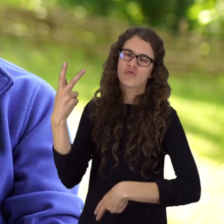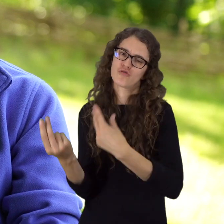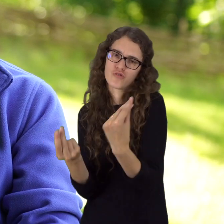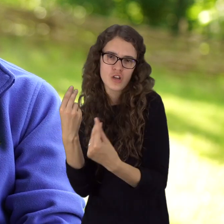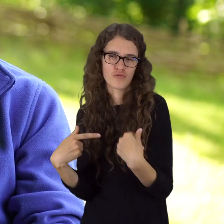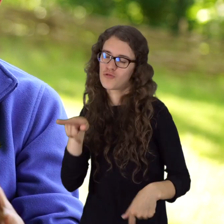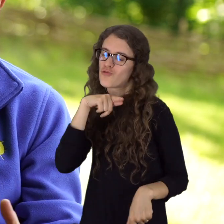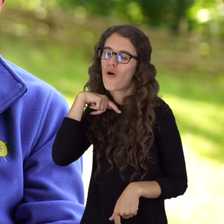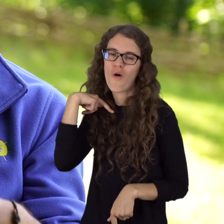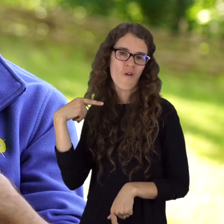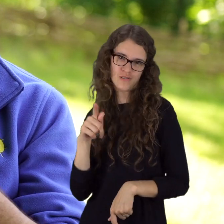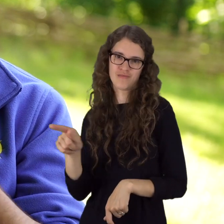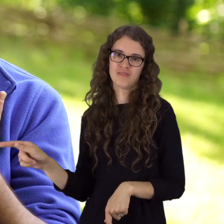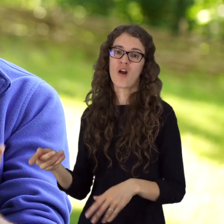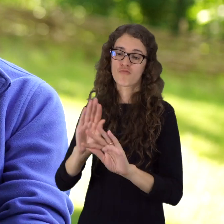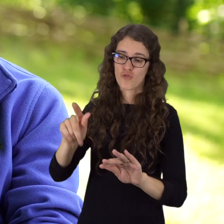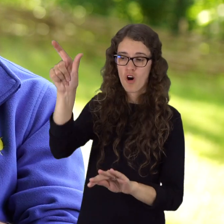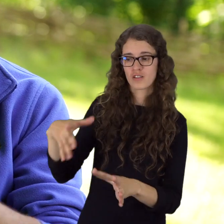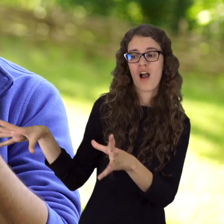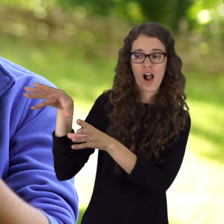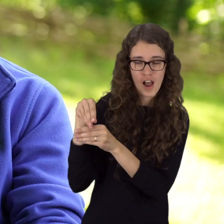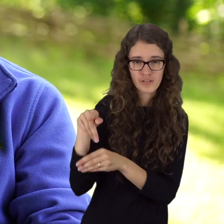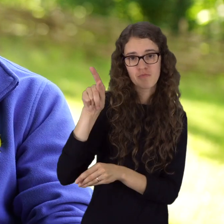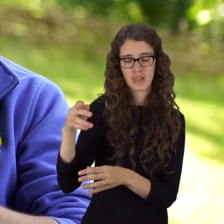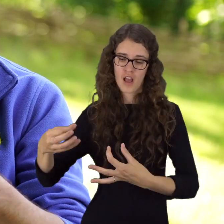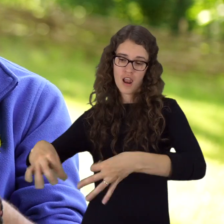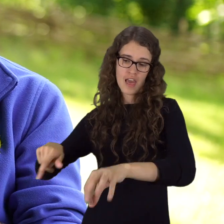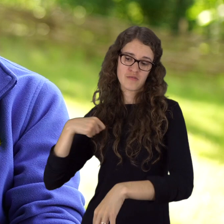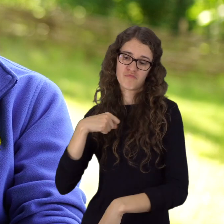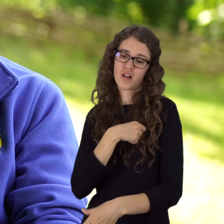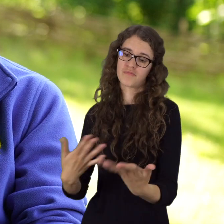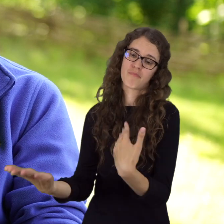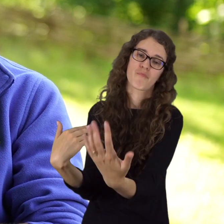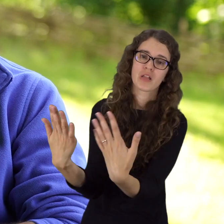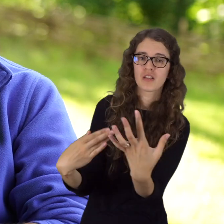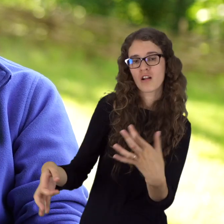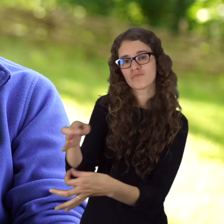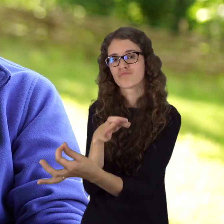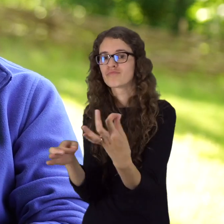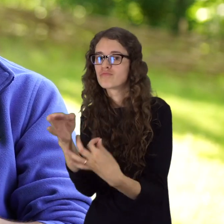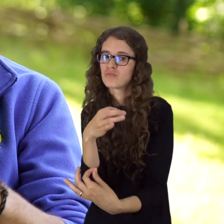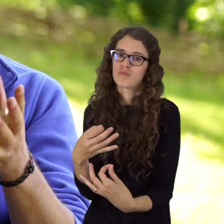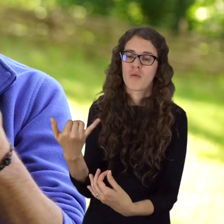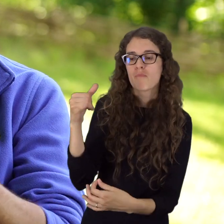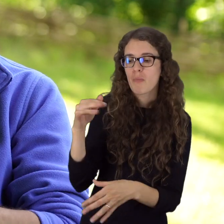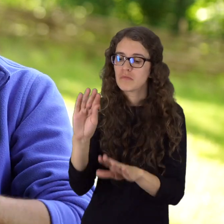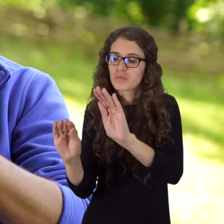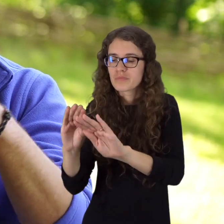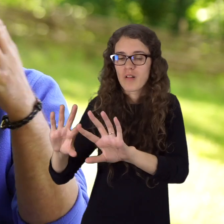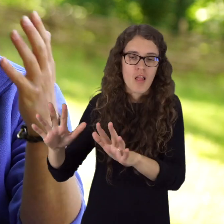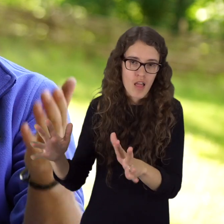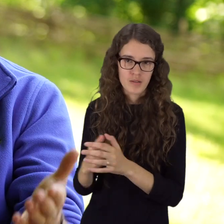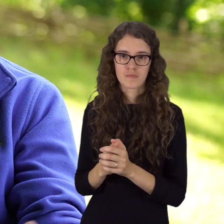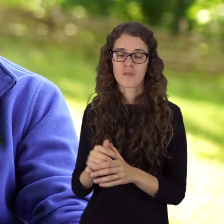daug, ugdytojų yra šalia, bet jie leidžia vaikams socializuotis, bendrauti tarpusavyje, kurti, eksperimentuoti ir